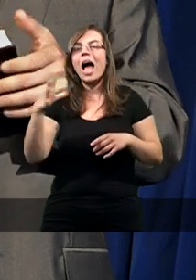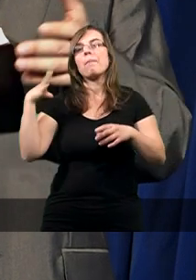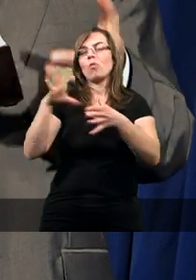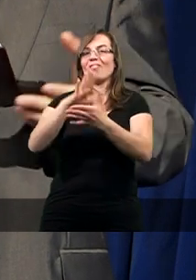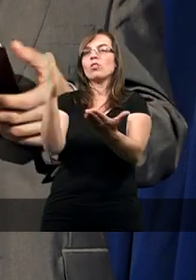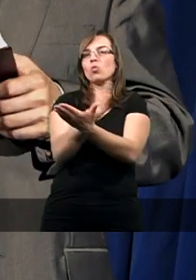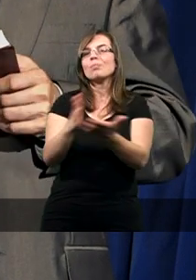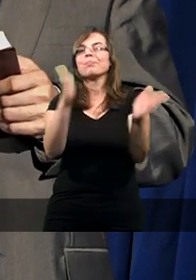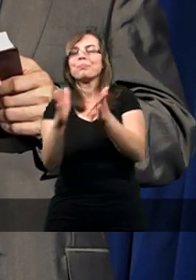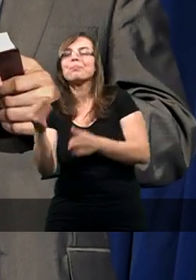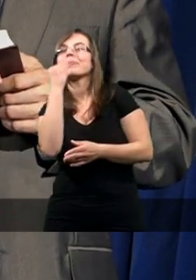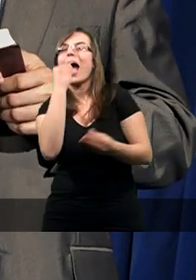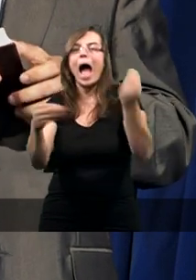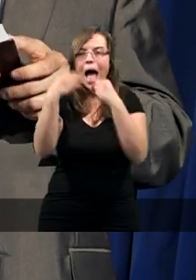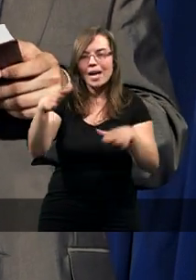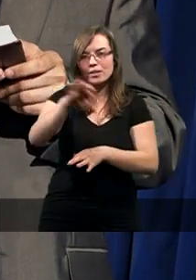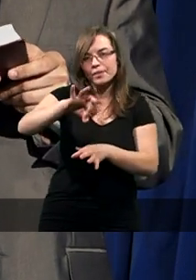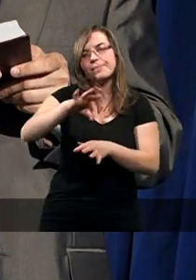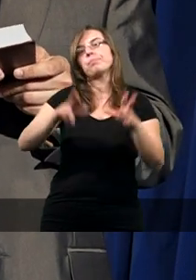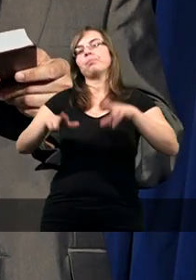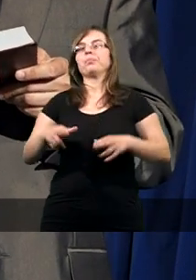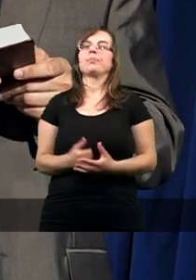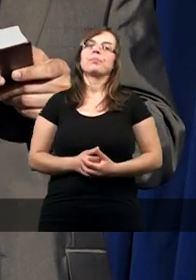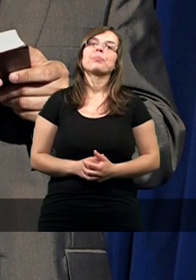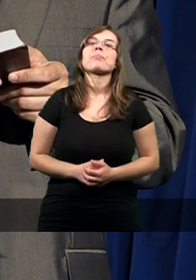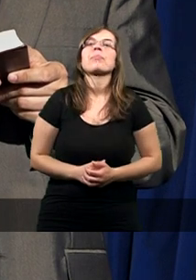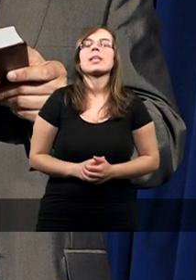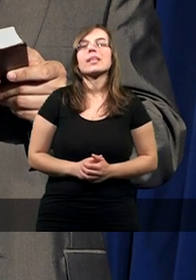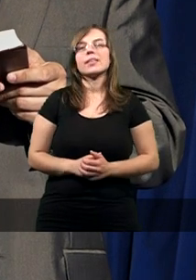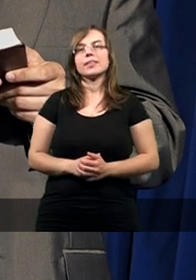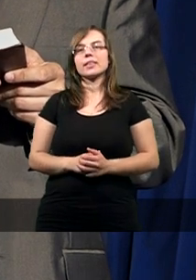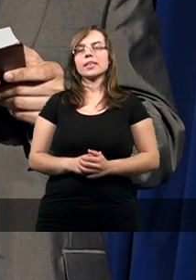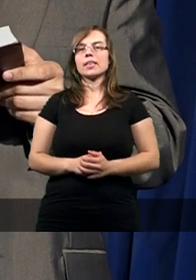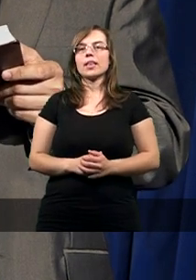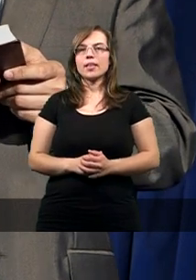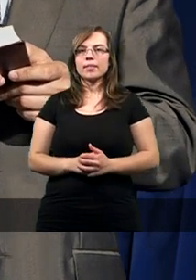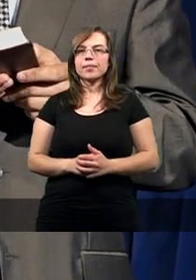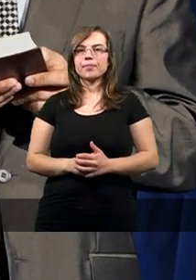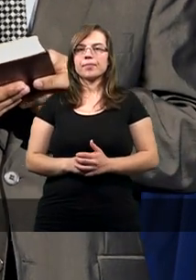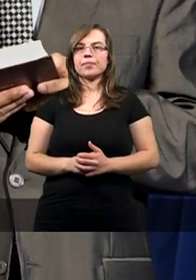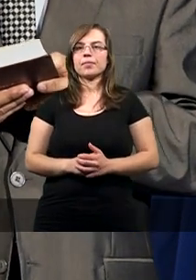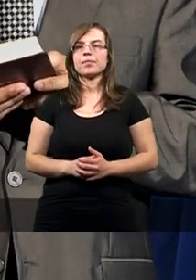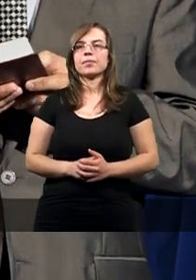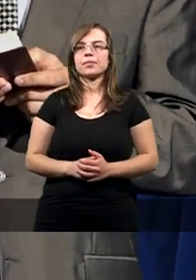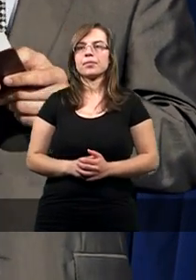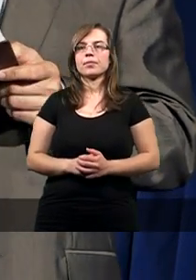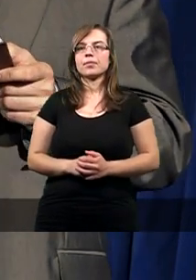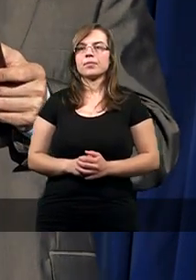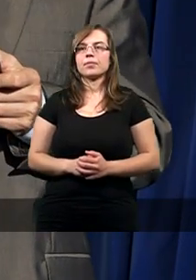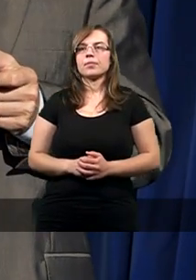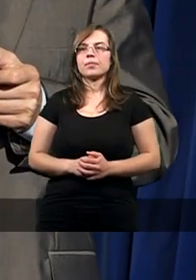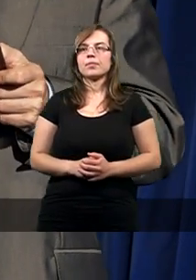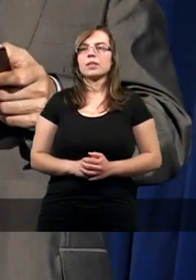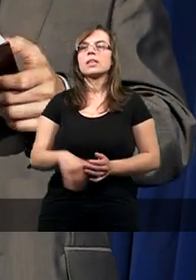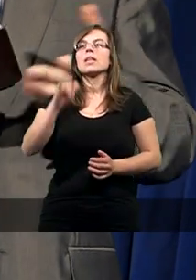kuchni i szykowała jedzenie. And that she wasn't able to use a microwave and put in prepared food and have it ready in